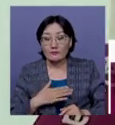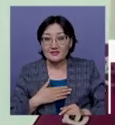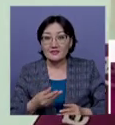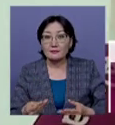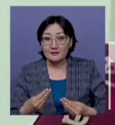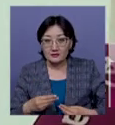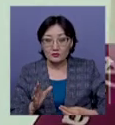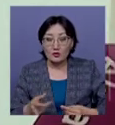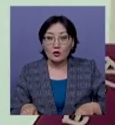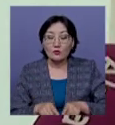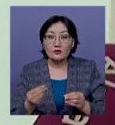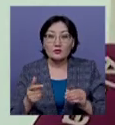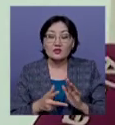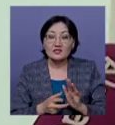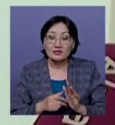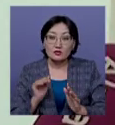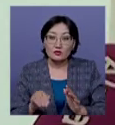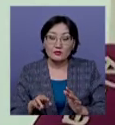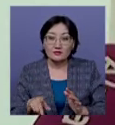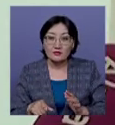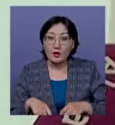деген. Сол ақшаны 800 мың теңге